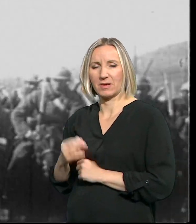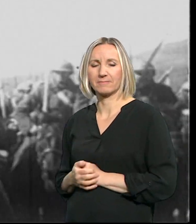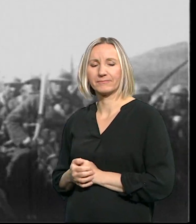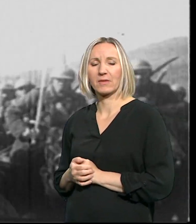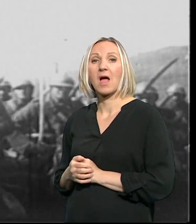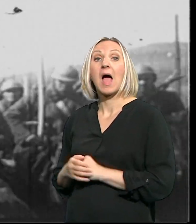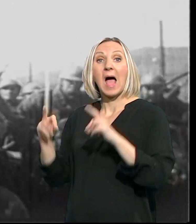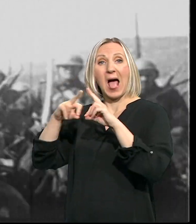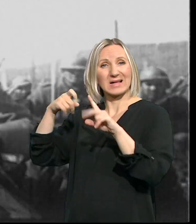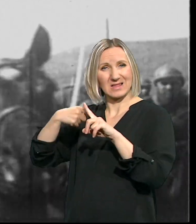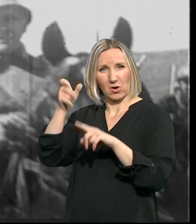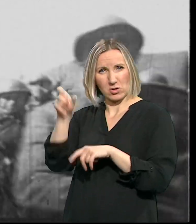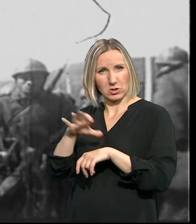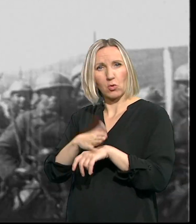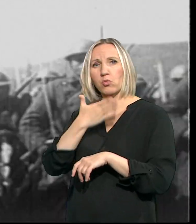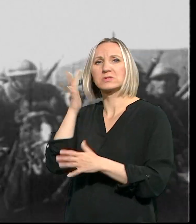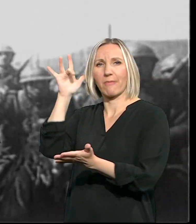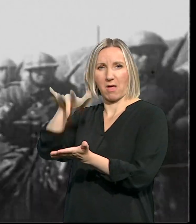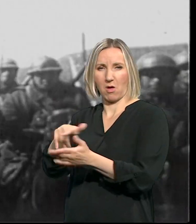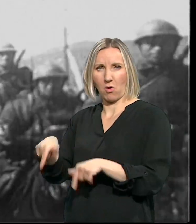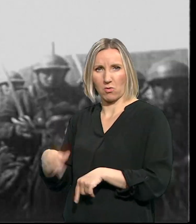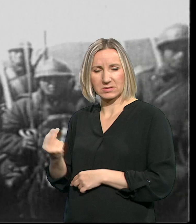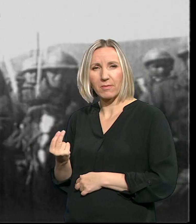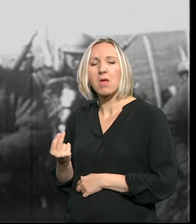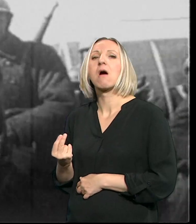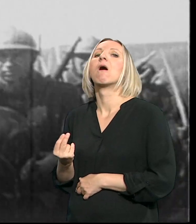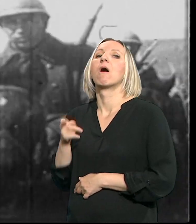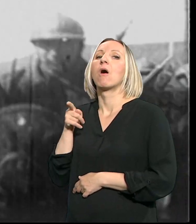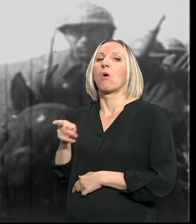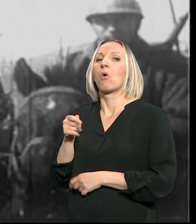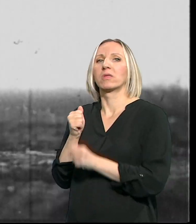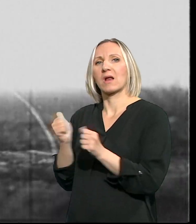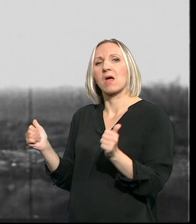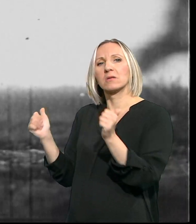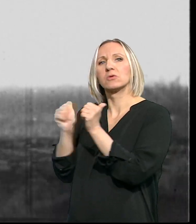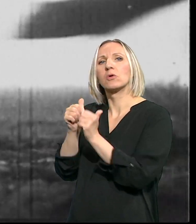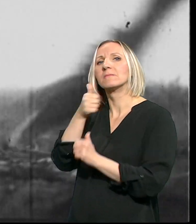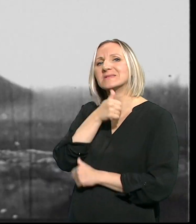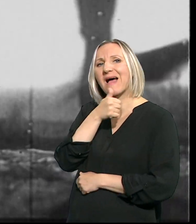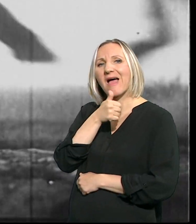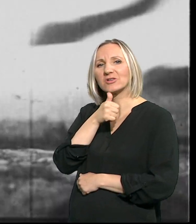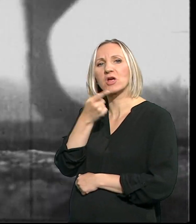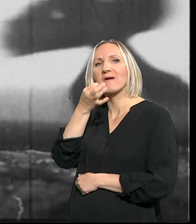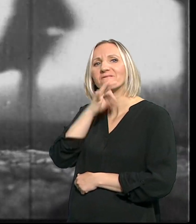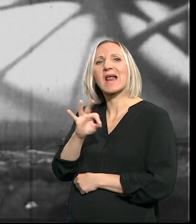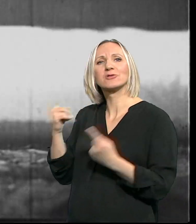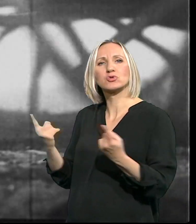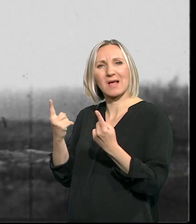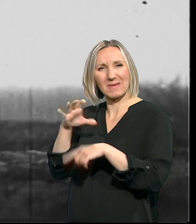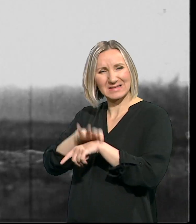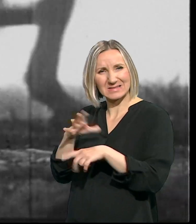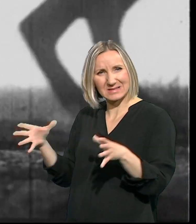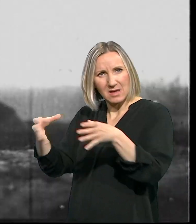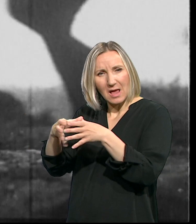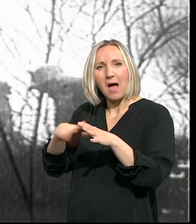Aleksandar Kostić je, dakle, uspeo da dođe. On je radio jedno vreme i u Zaječaru pri francuskoj misiji, zatim je